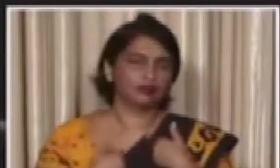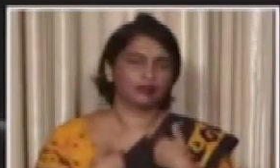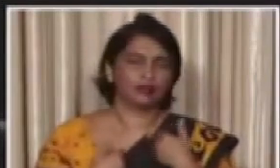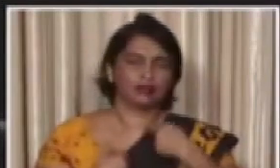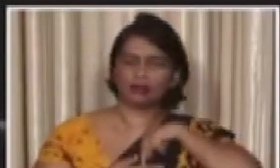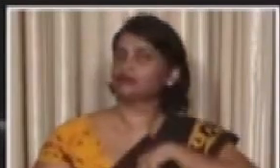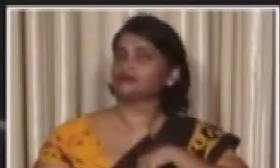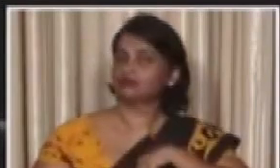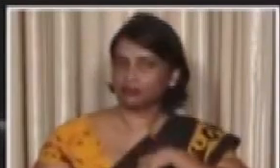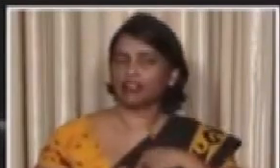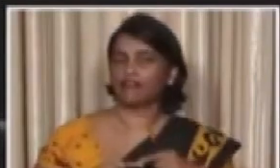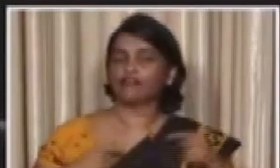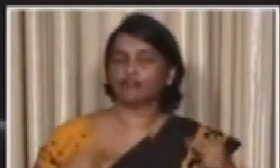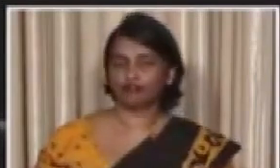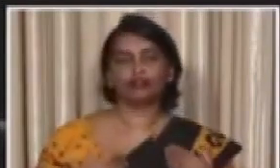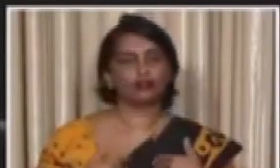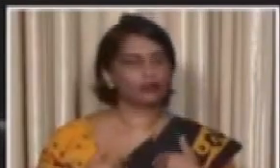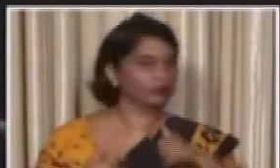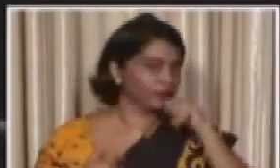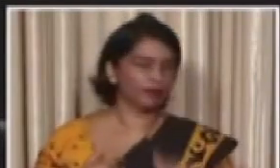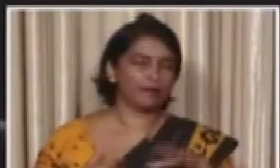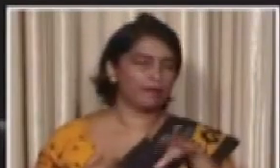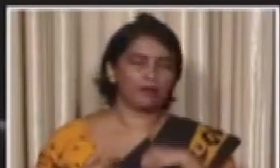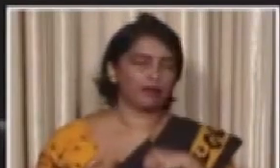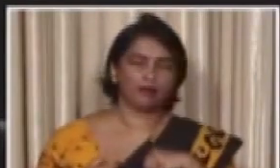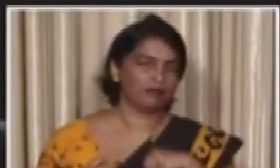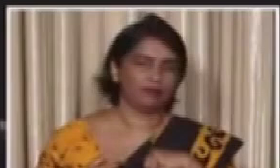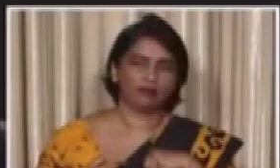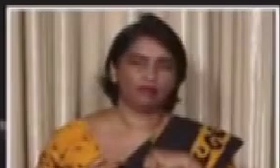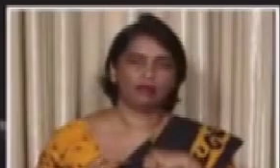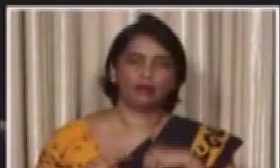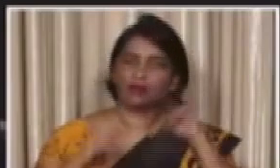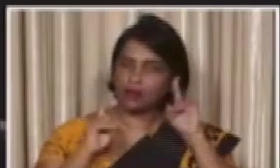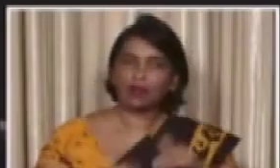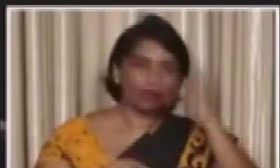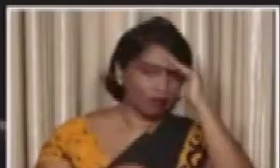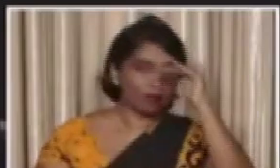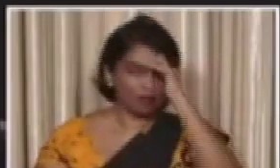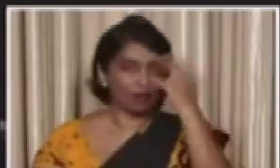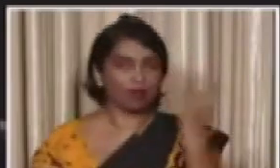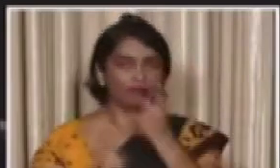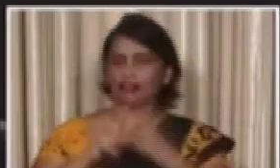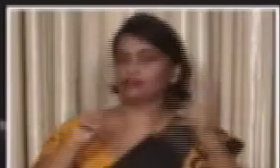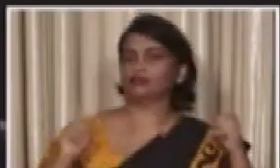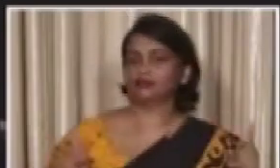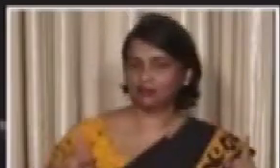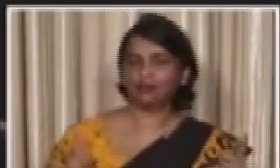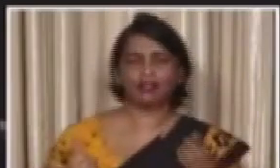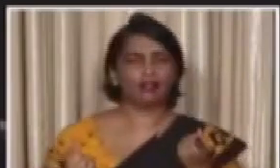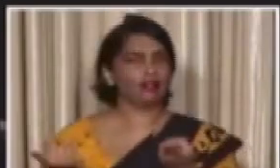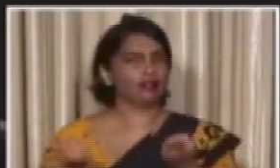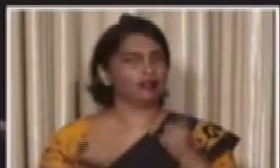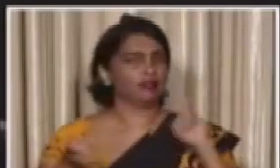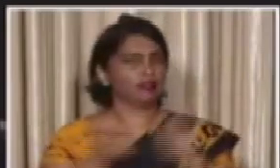හෘද සාක්ෂියට විරුද්ධව කොහෙත්ම එකඟ වෙන්න බැහැ. එසේ නායකින් දෙදෙනා දෙපසකට වී තරඟ කිරීමට